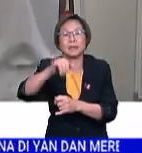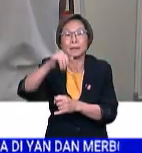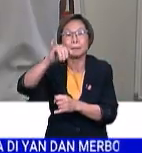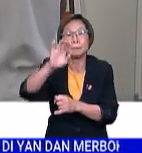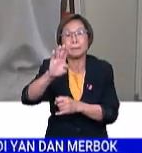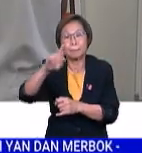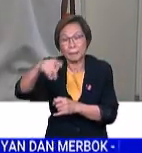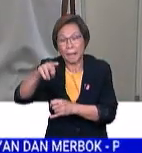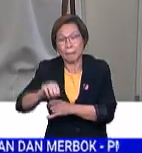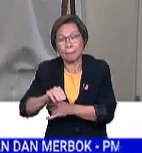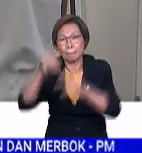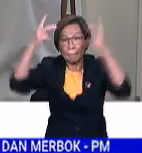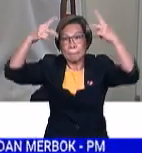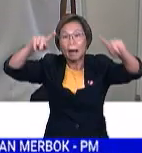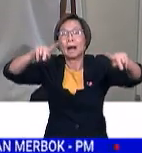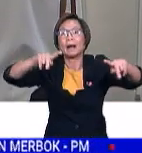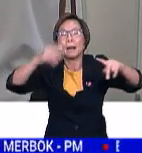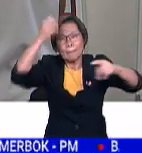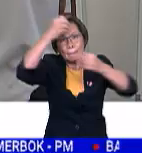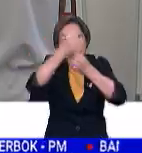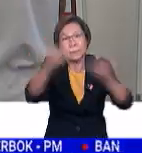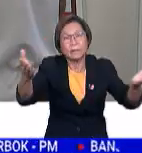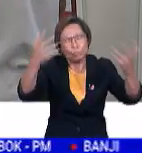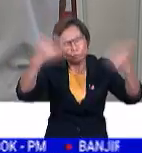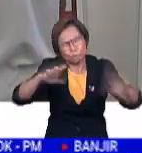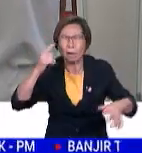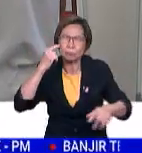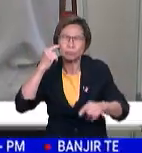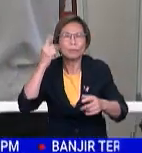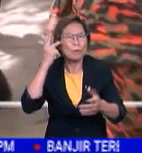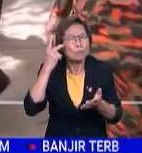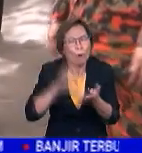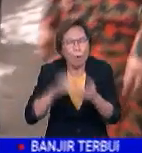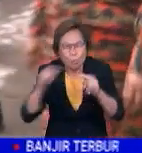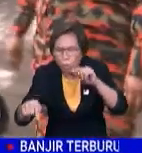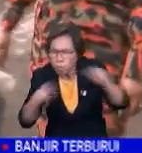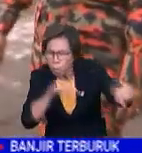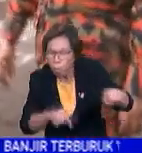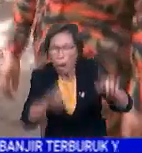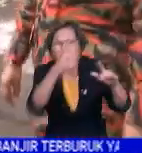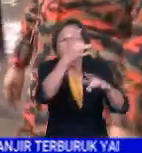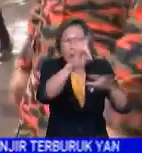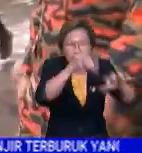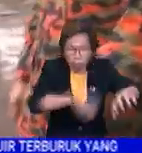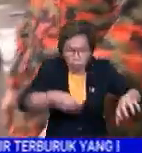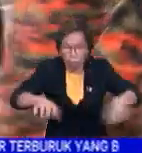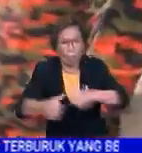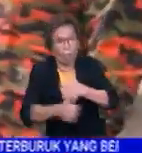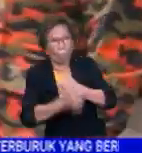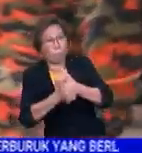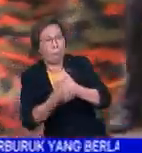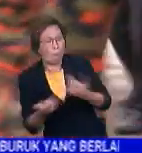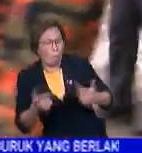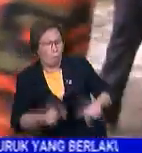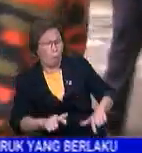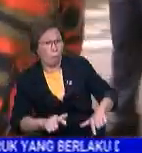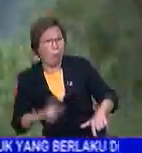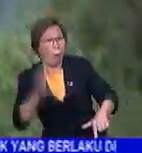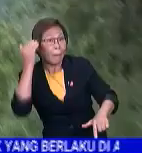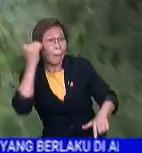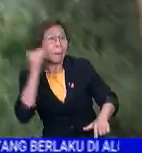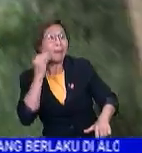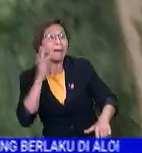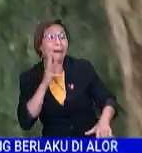melalui pengarahnya memaklumkan yang mereka sudah mengenal pasti 18 lokasi berisiko tinggi berlakunya kepala